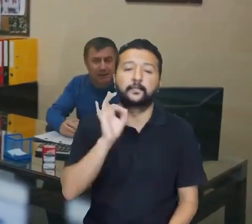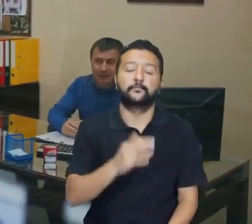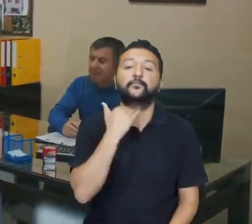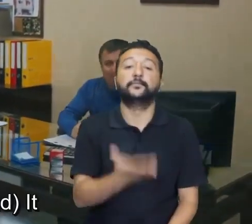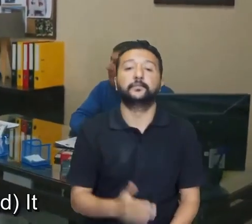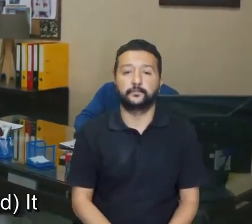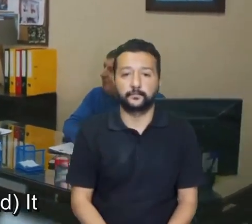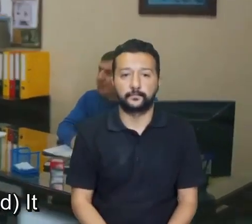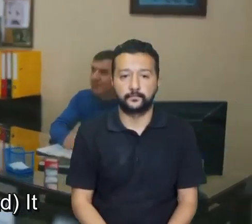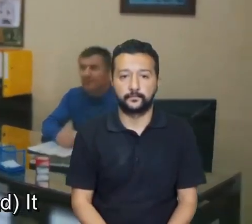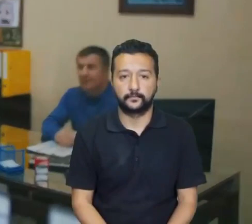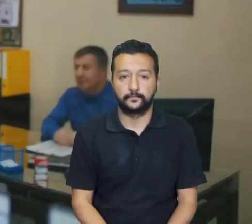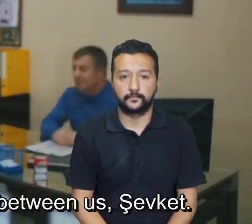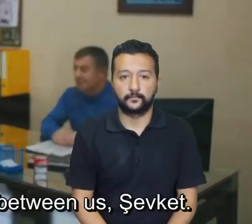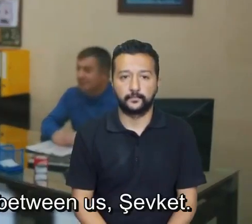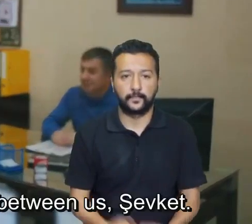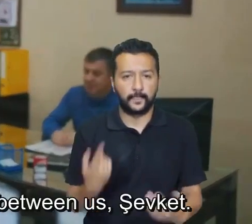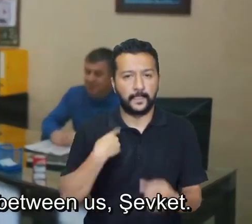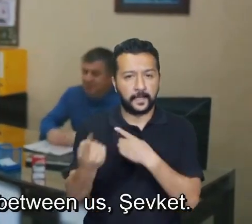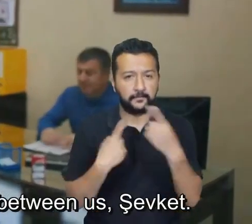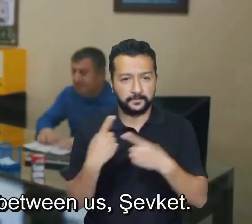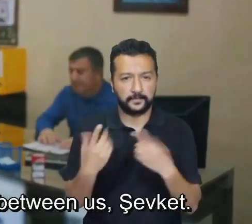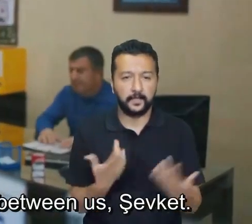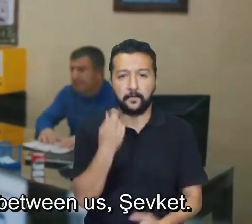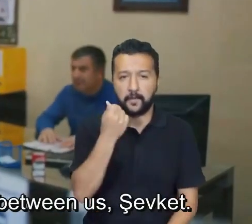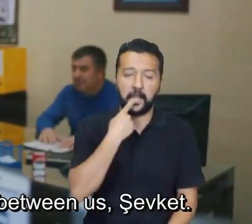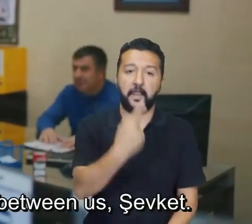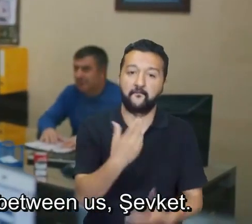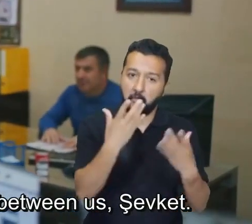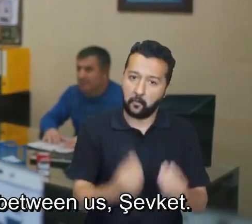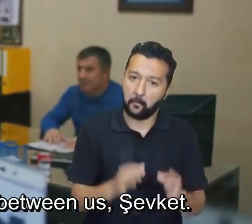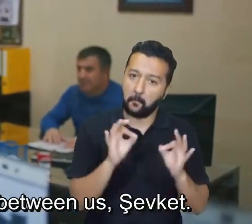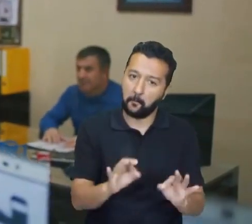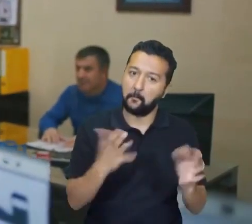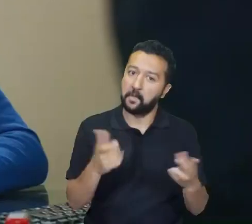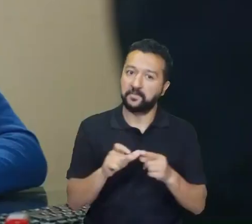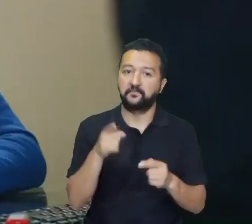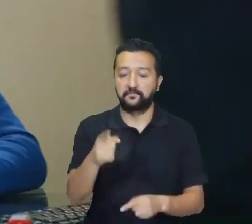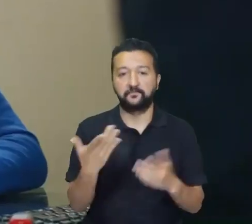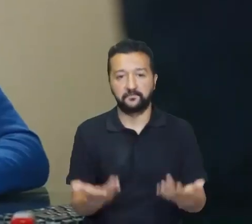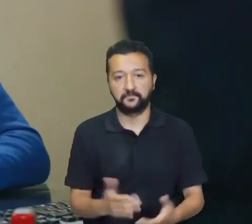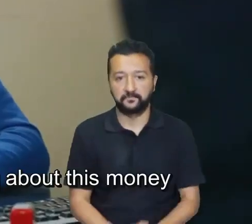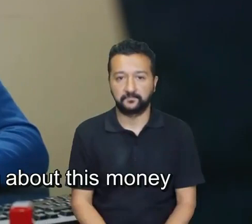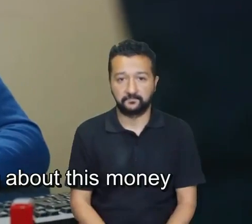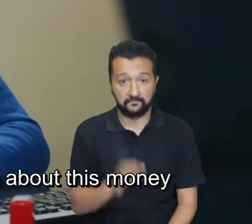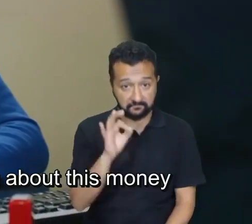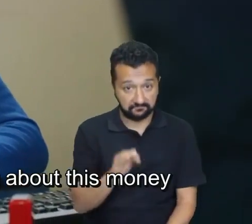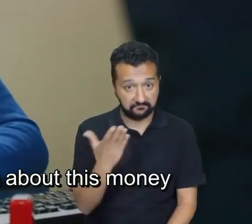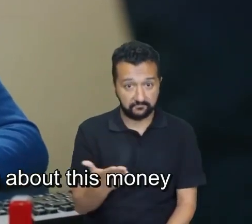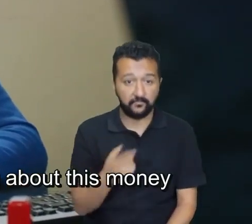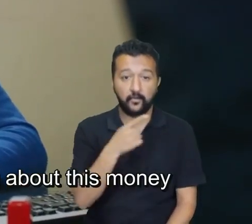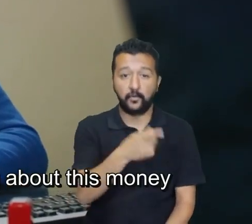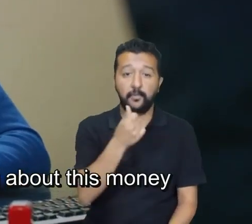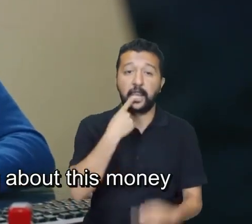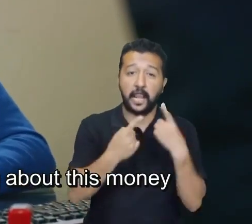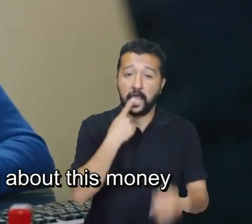Allah. Cam kenarına geçti. Aramızda paranın da lafı olabiliyormuş be Şevket. Küskün dışarı bakıyor. Bu